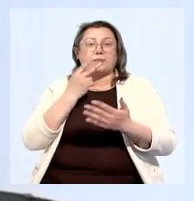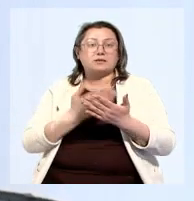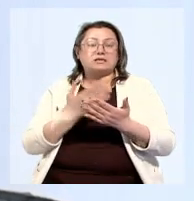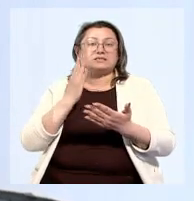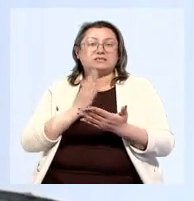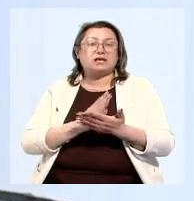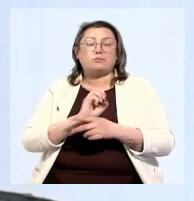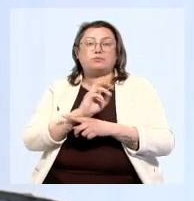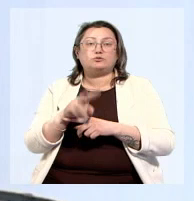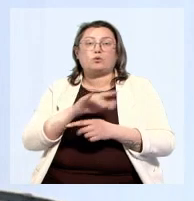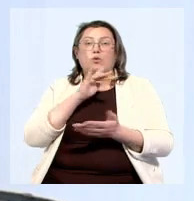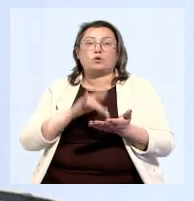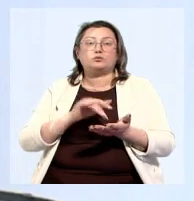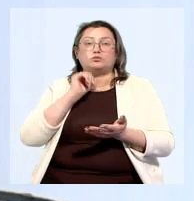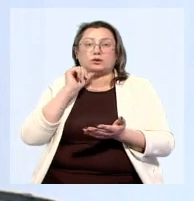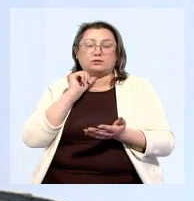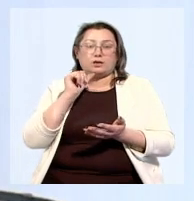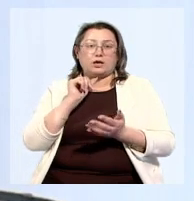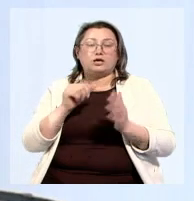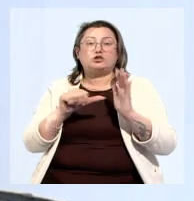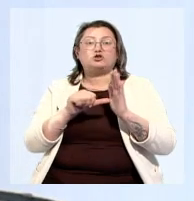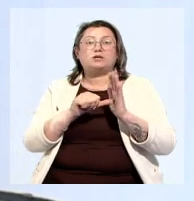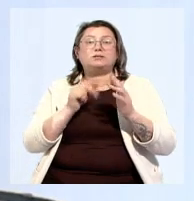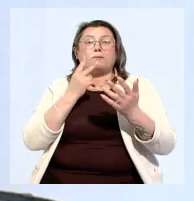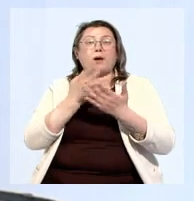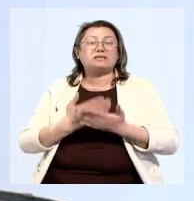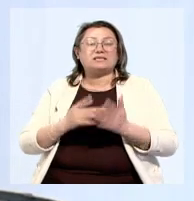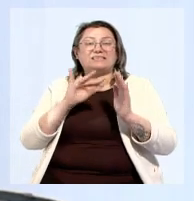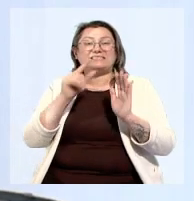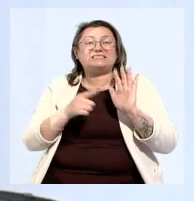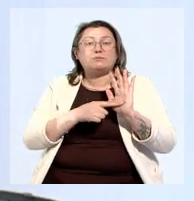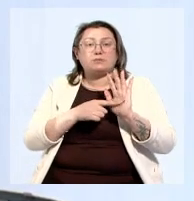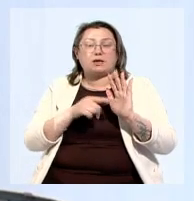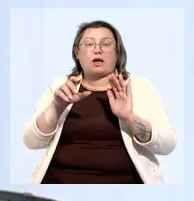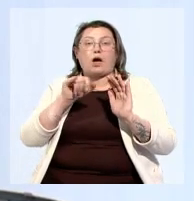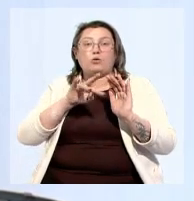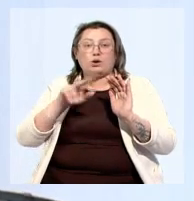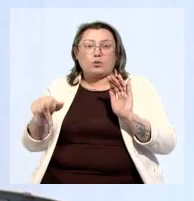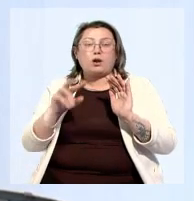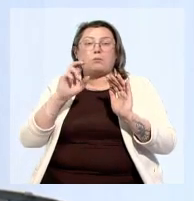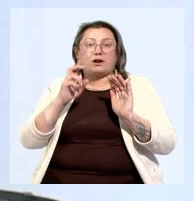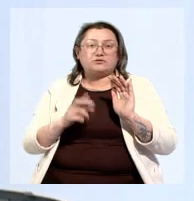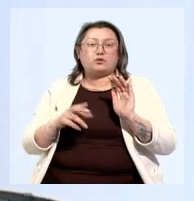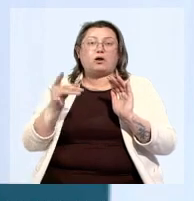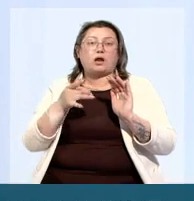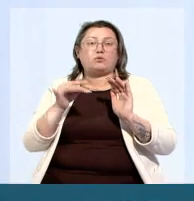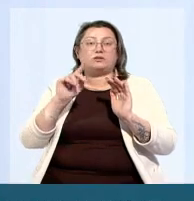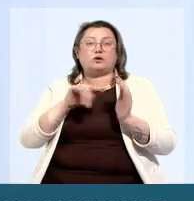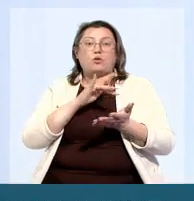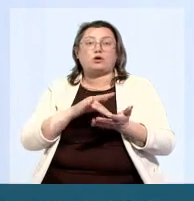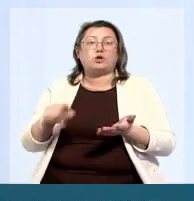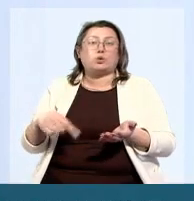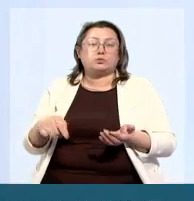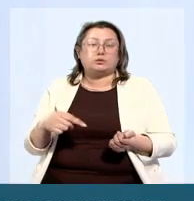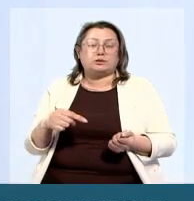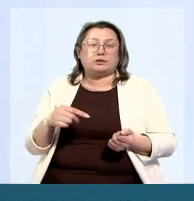рейтинга обеспечил город Кустанай. Рост 6 показателей из 7 продемонстрировали Аулюкольские и Миндогоринские районы, а также город